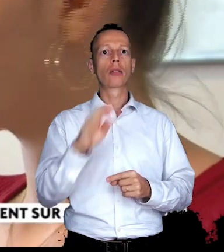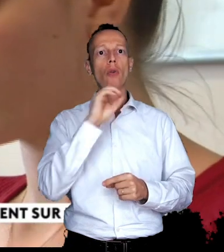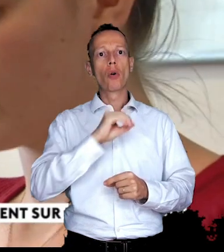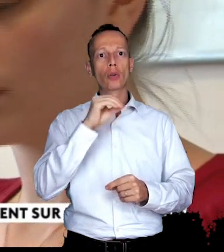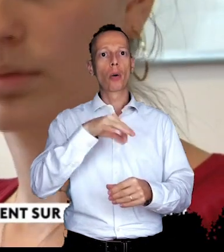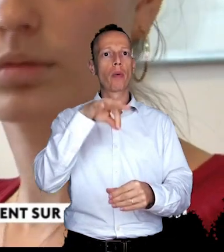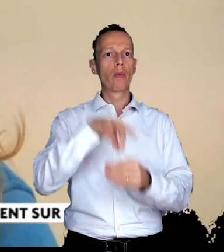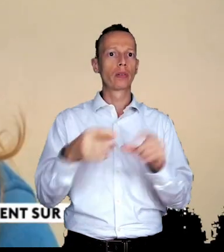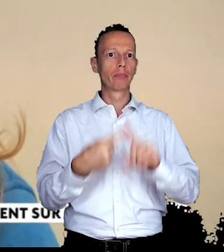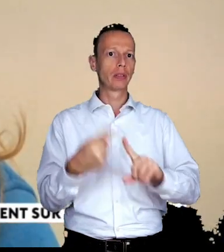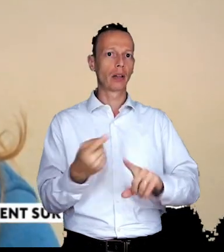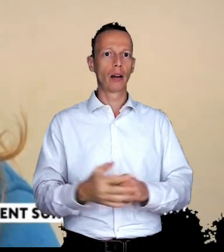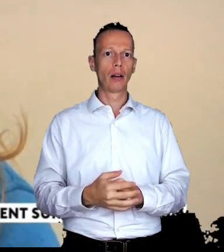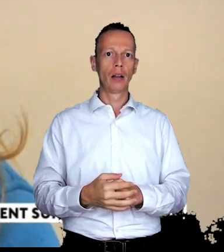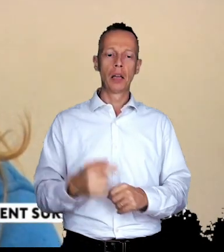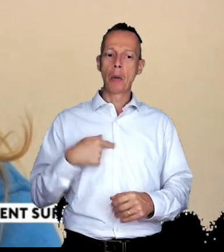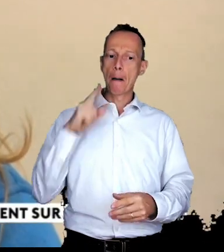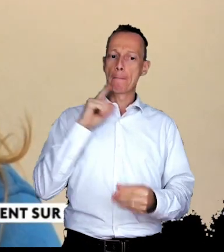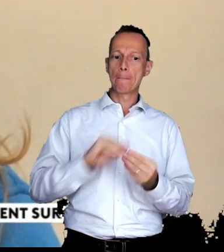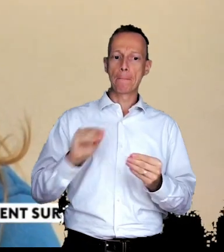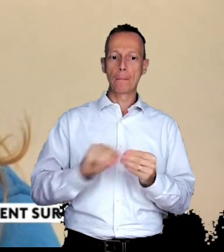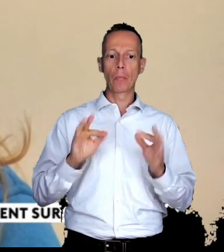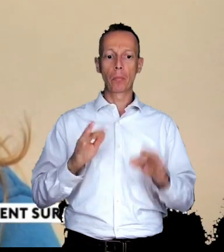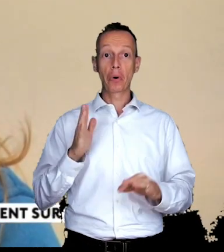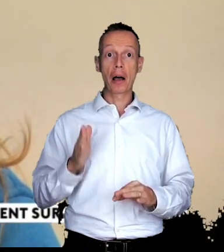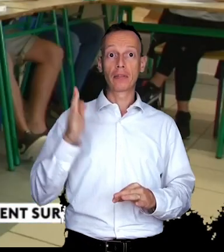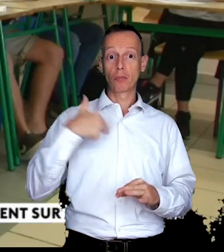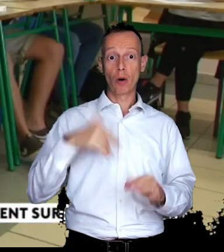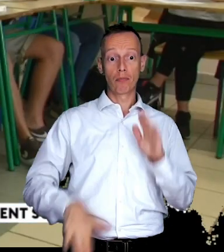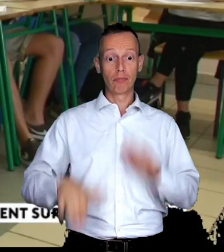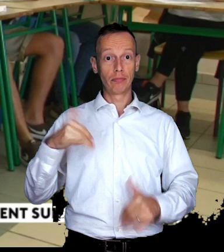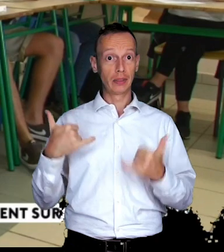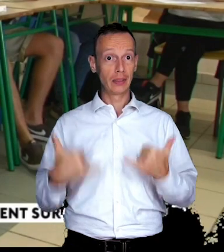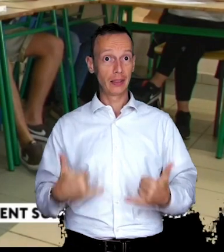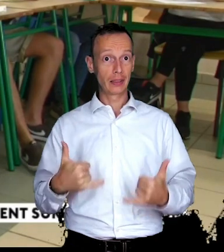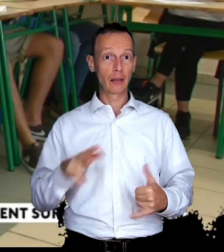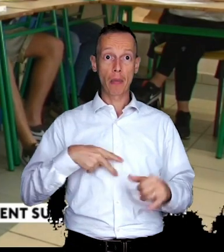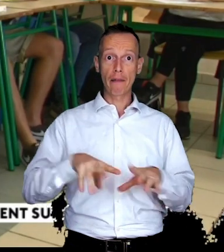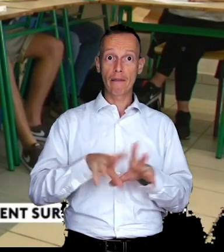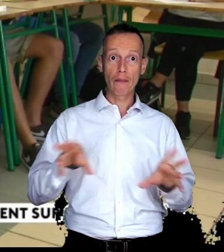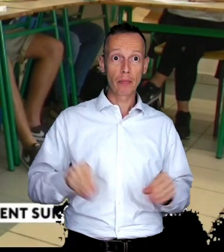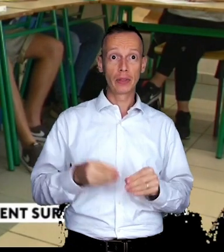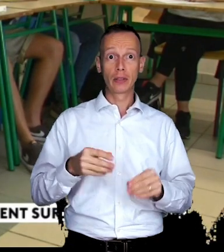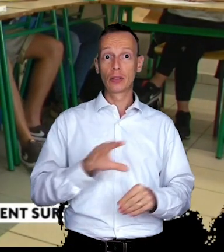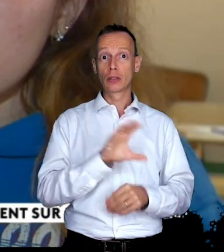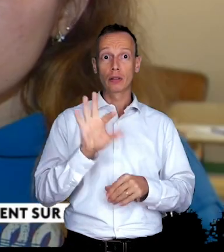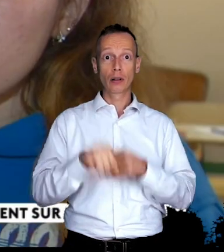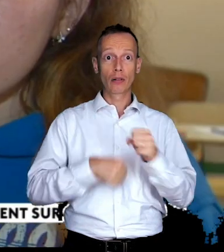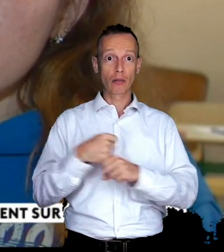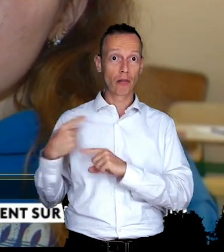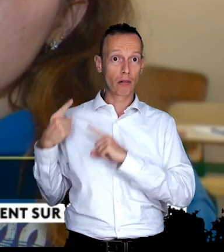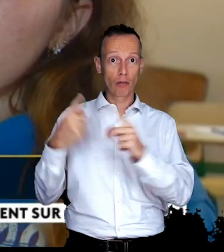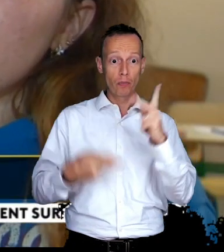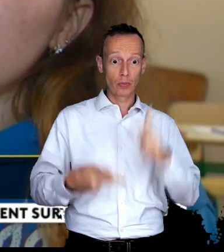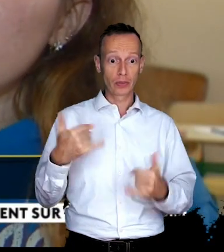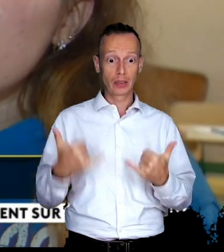aura-t-on? Ce sont autant de questions que se posent ces lycéens à l'approche du référendum du 4 octobre 2020. Je me posais beaucoup de questions